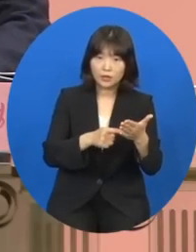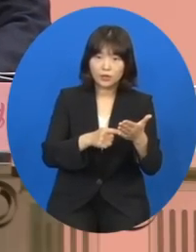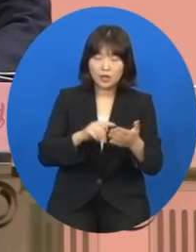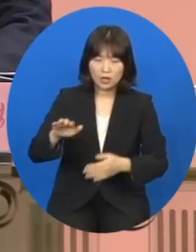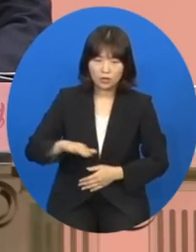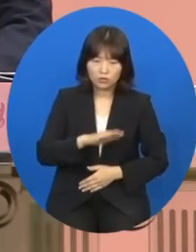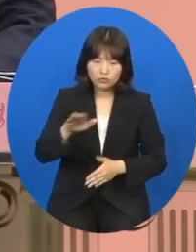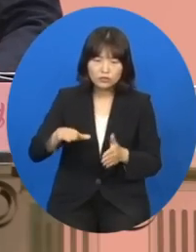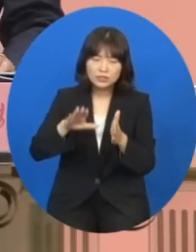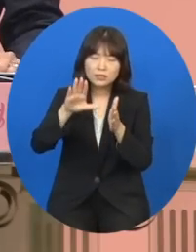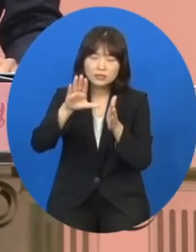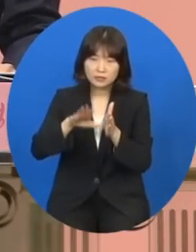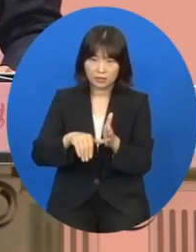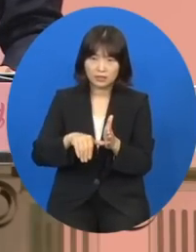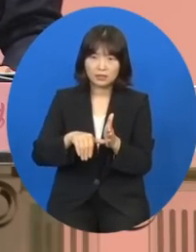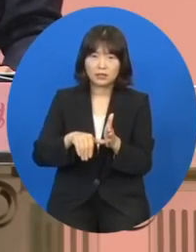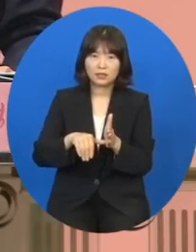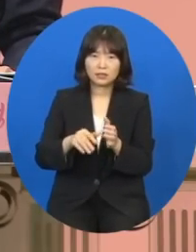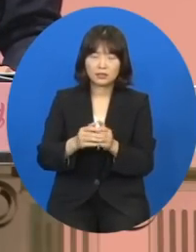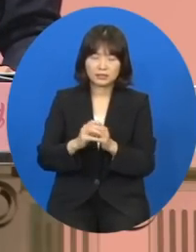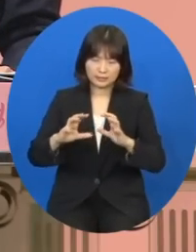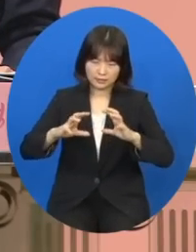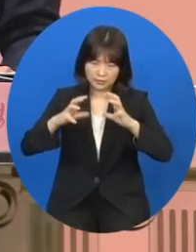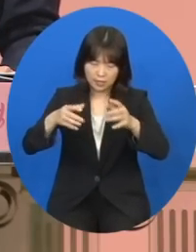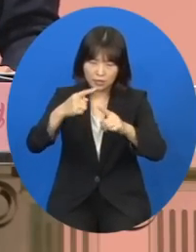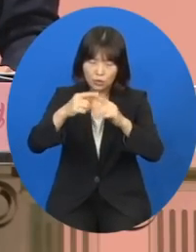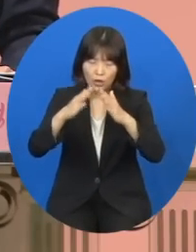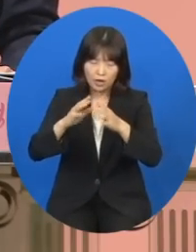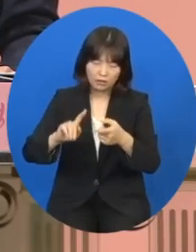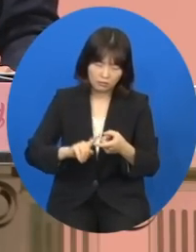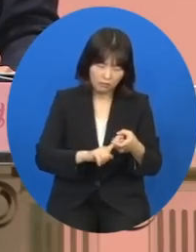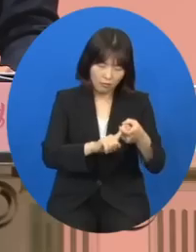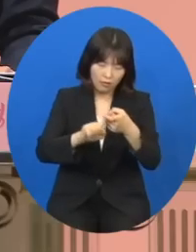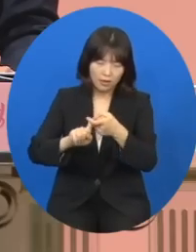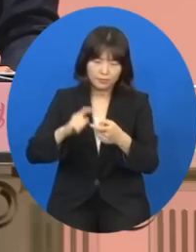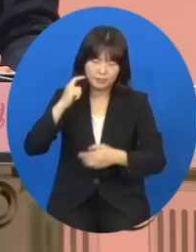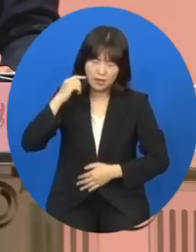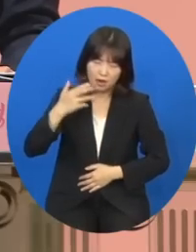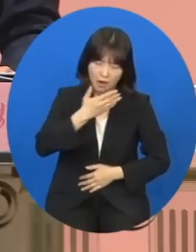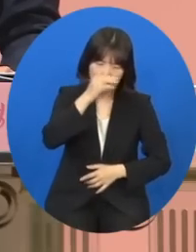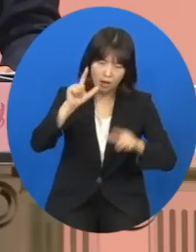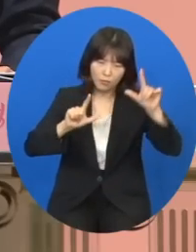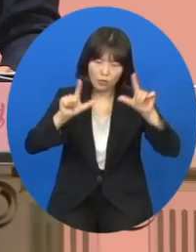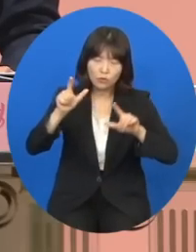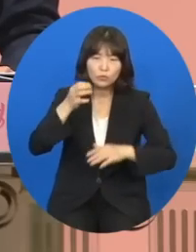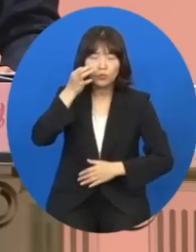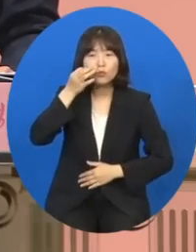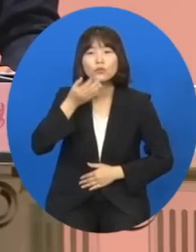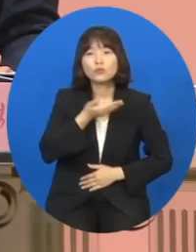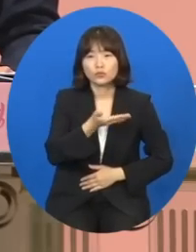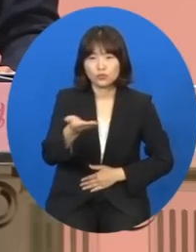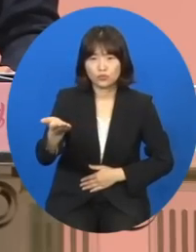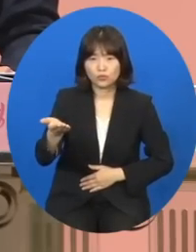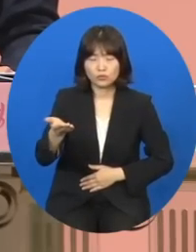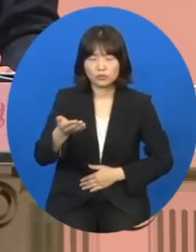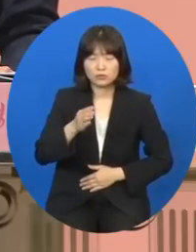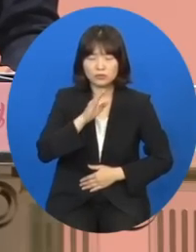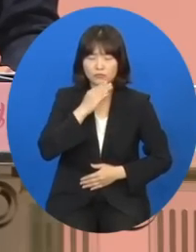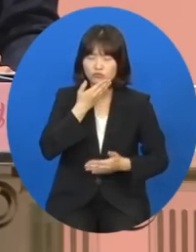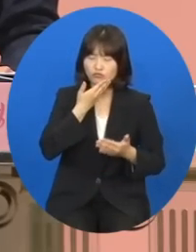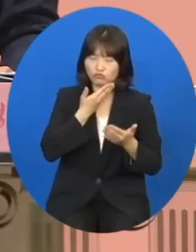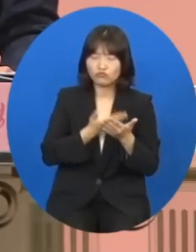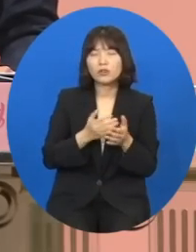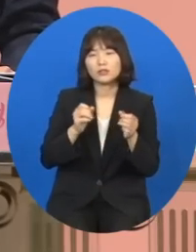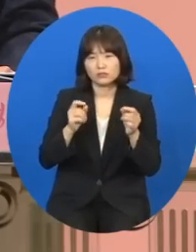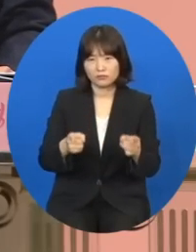세대에서 어 세계 교회가 연합하는 아름다움을 모습을 보여줄 수 있는 굉장히 중요한 기회가 될